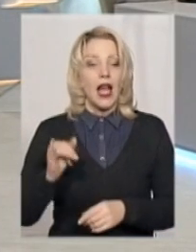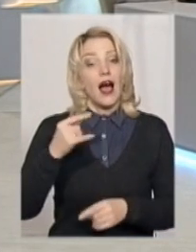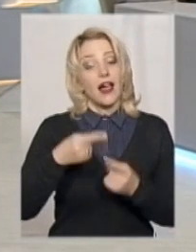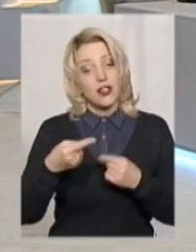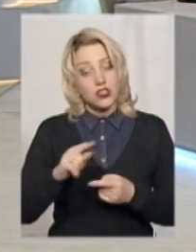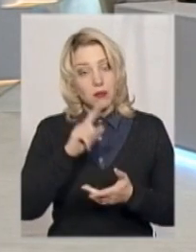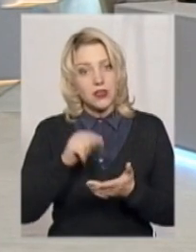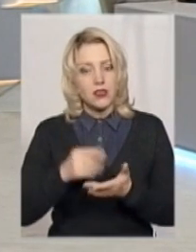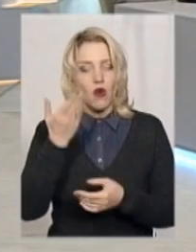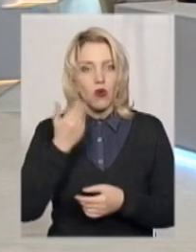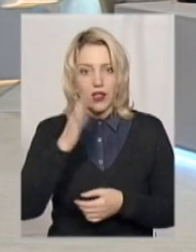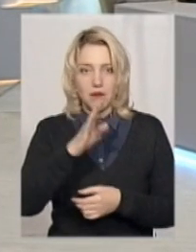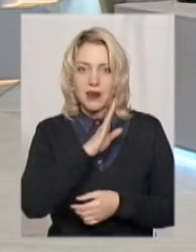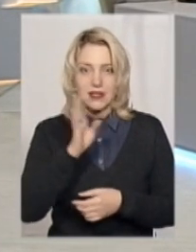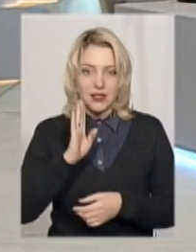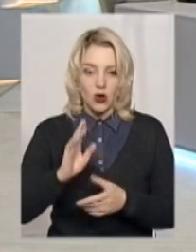батьки обирають заклад,